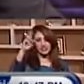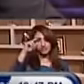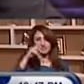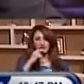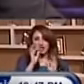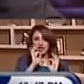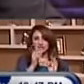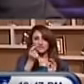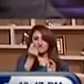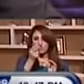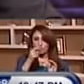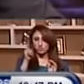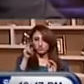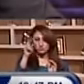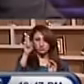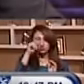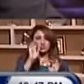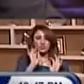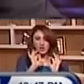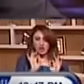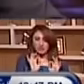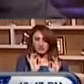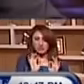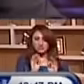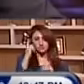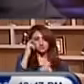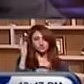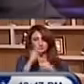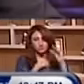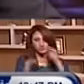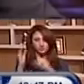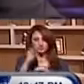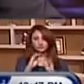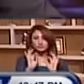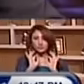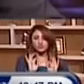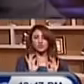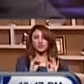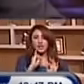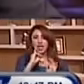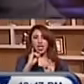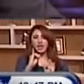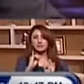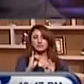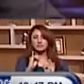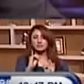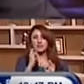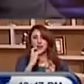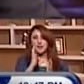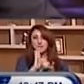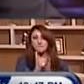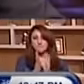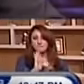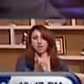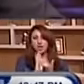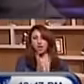والتنمية المالية دي خطوة كمان من خطواتنا، لان احنا دلوقتي عندنا 50 مليار جنيه ميزانية التربية